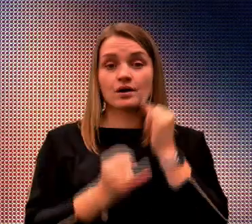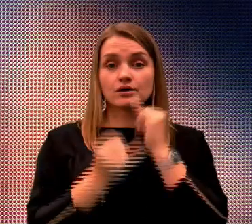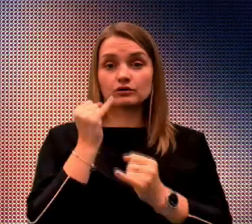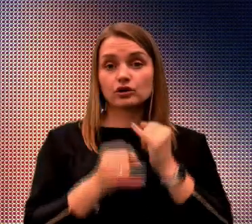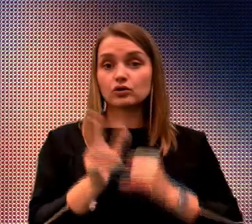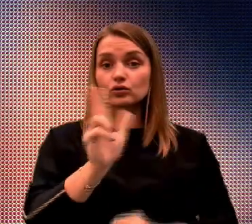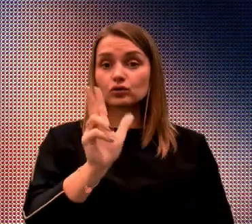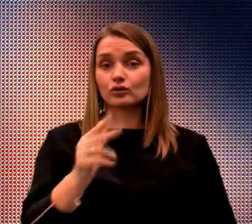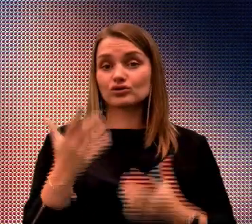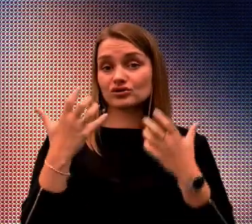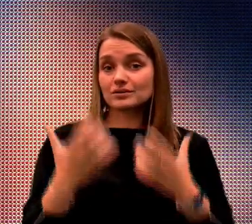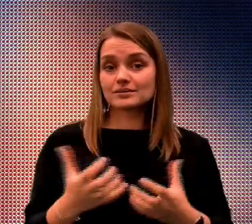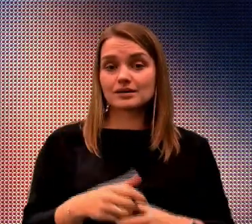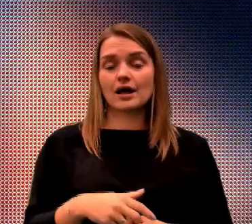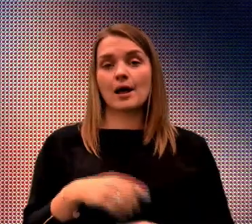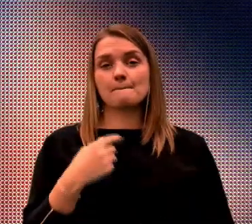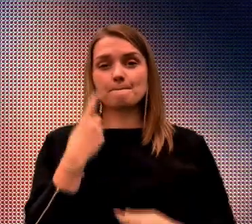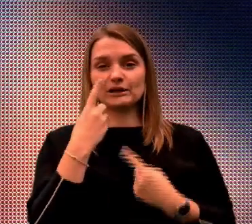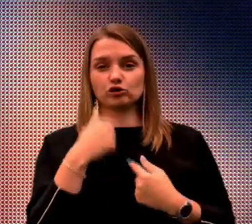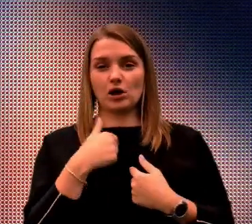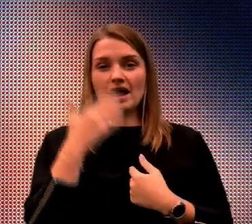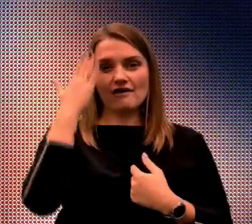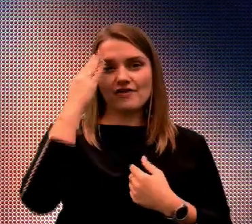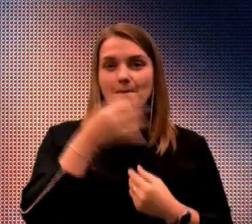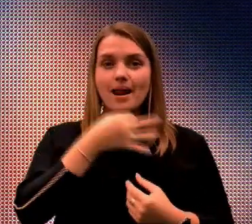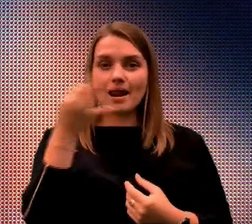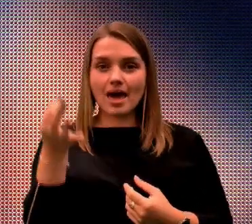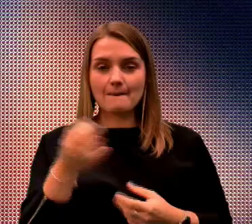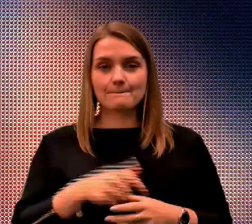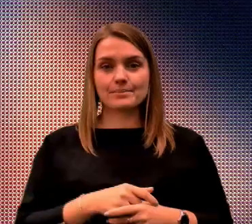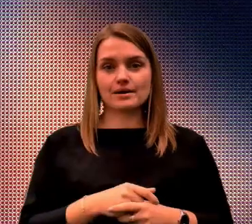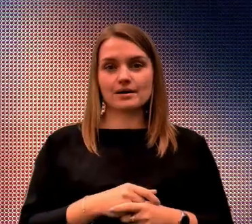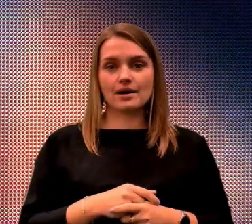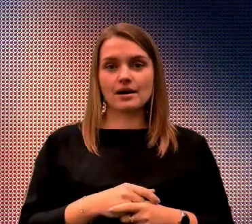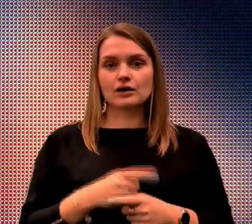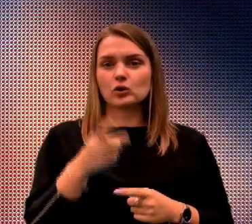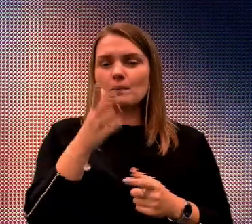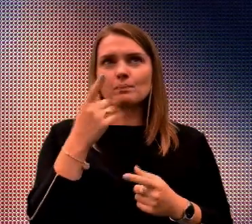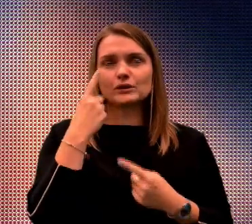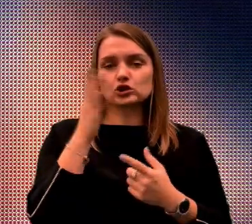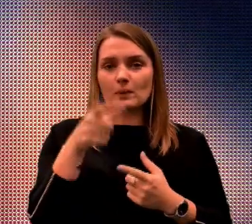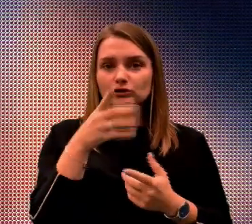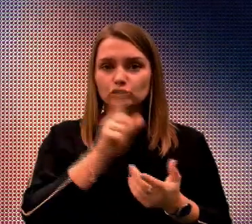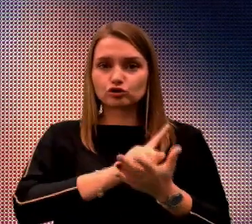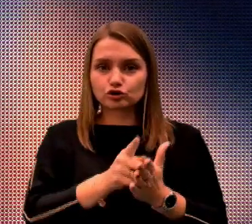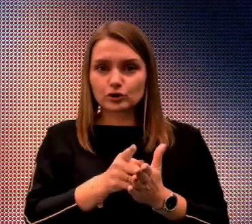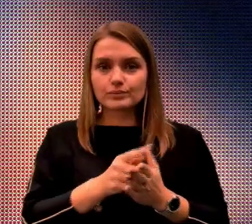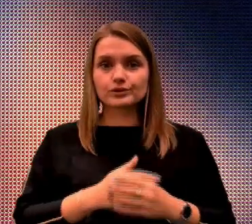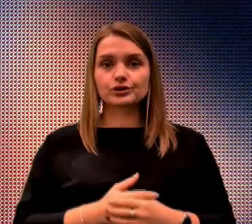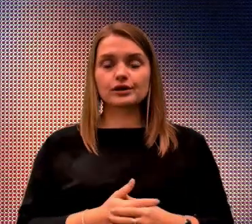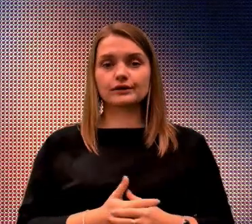chce, uważa, że wie lepiej albo twierdzi, że będzie to szybciej, różne są powody, dla których